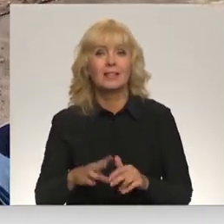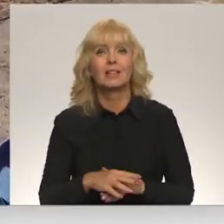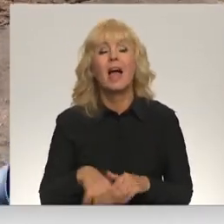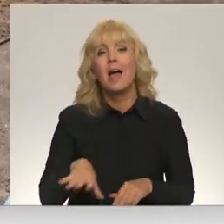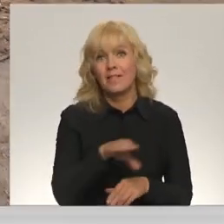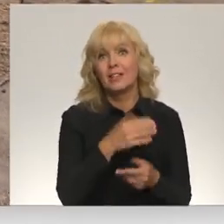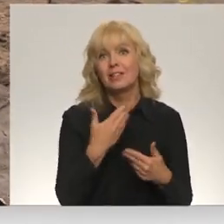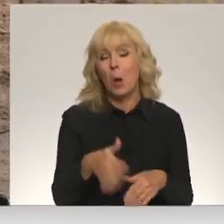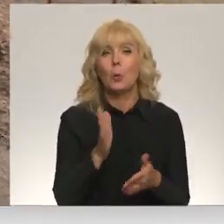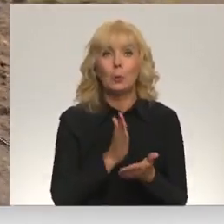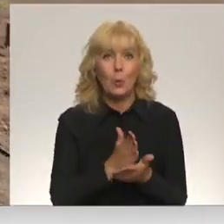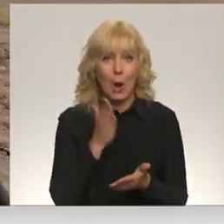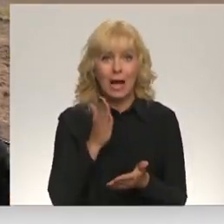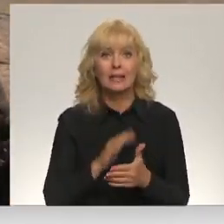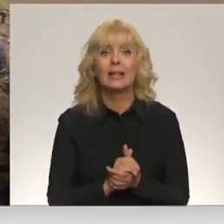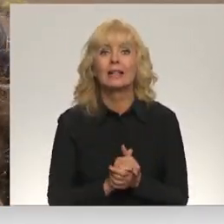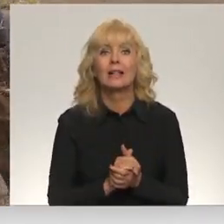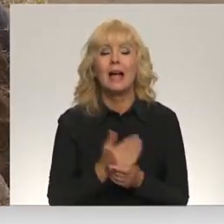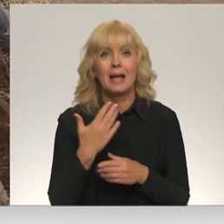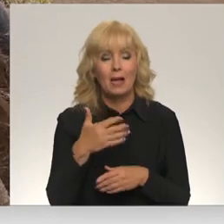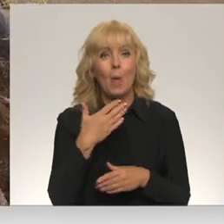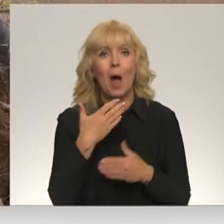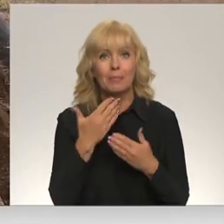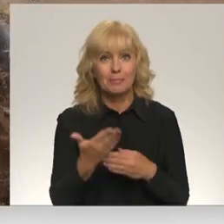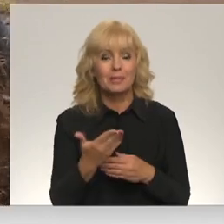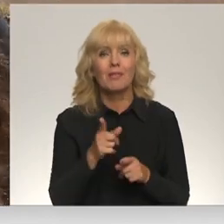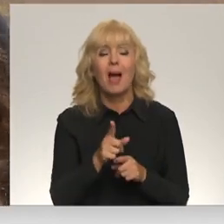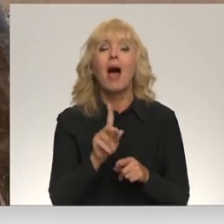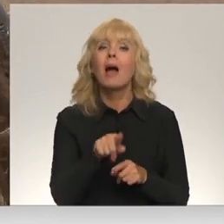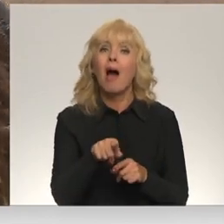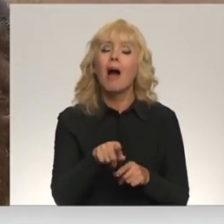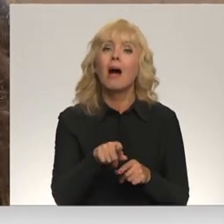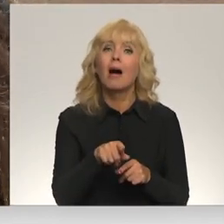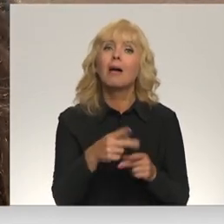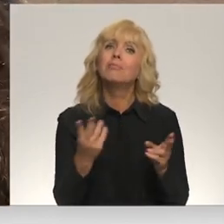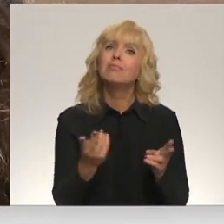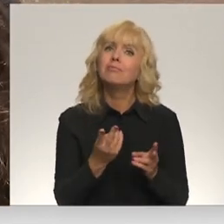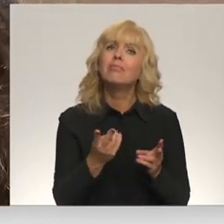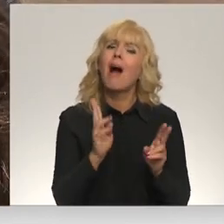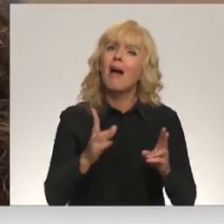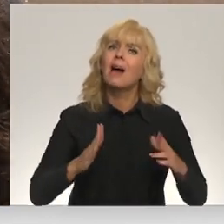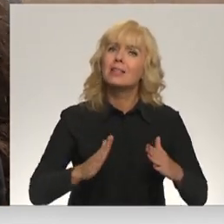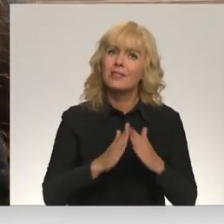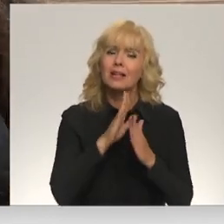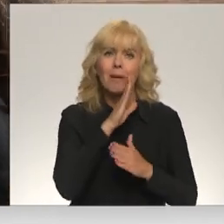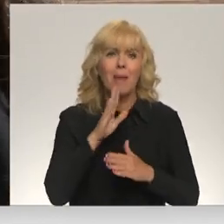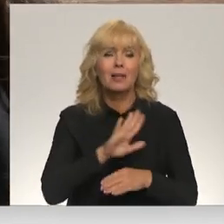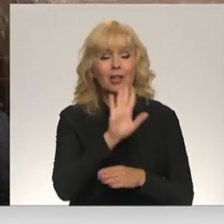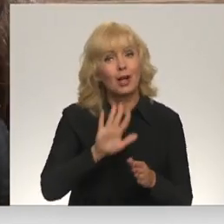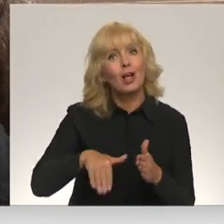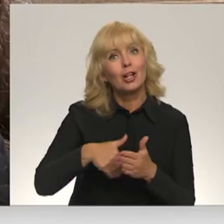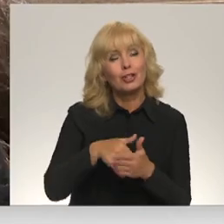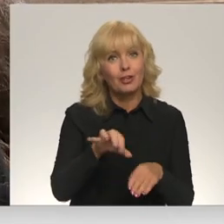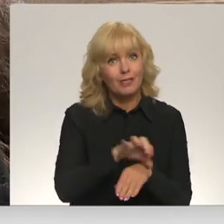Viss notiek, jā. Tikāt apsveikta. Mm-hmm. Jā, kā vispār parasti svinēt māmiņu dienu? Nu, līdz šim